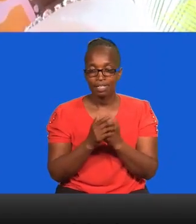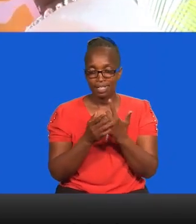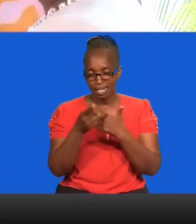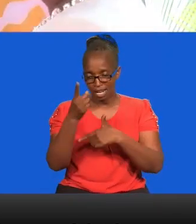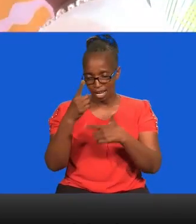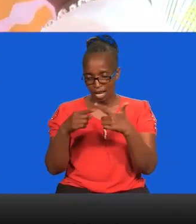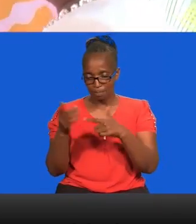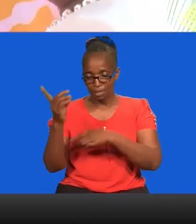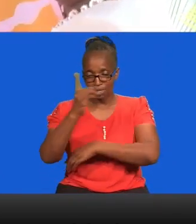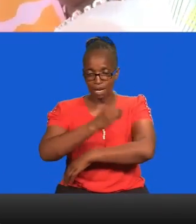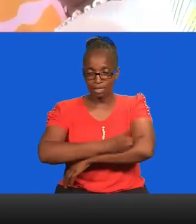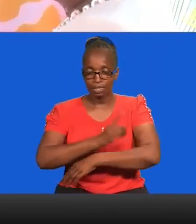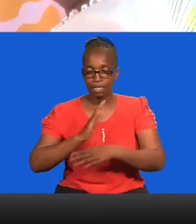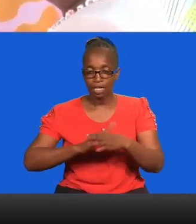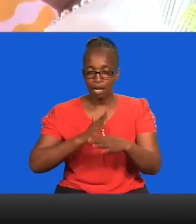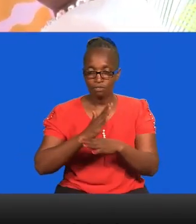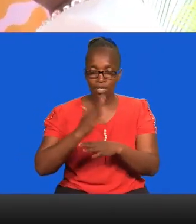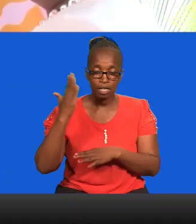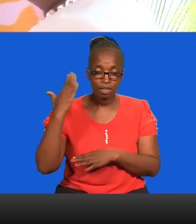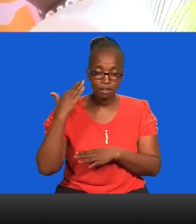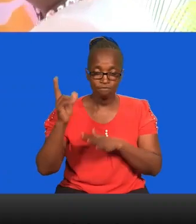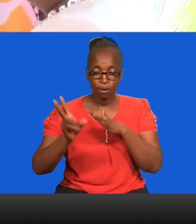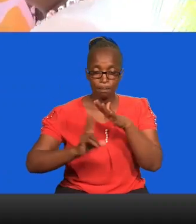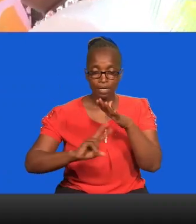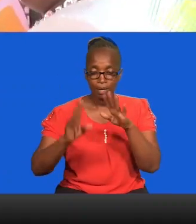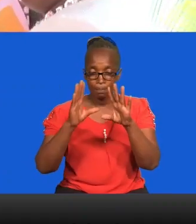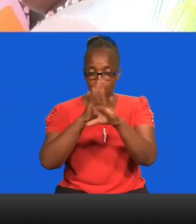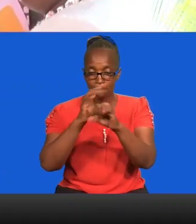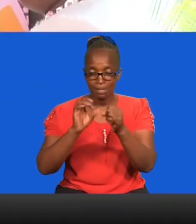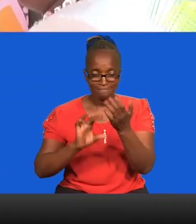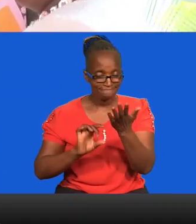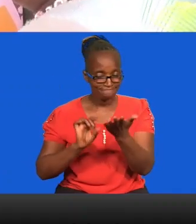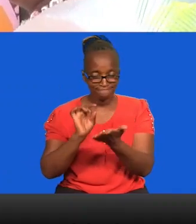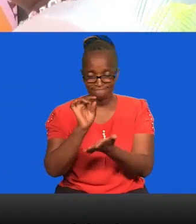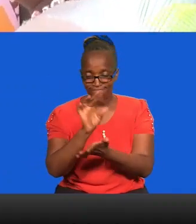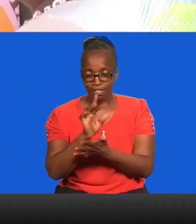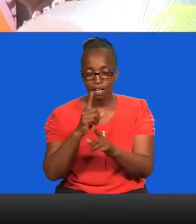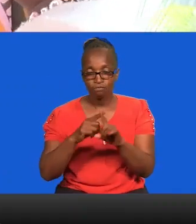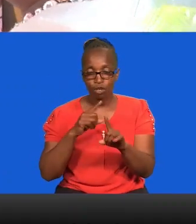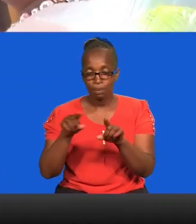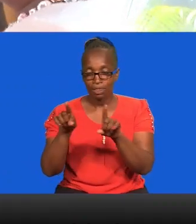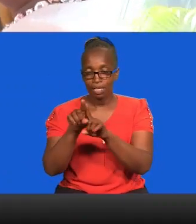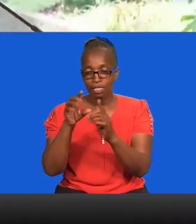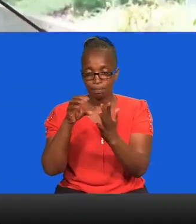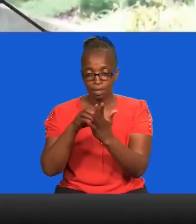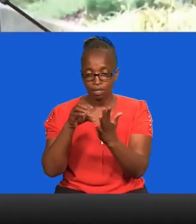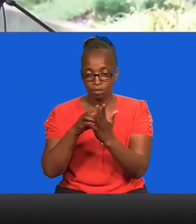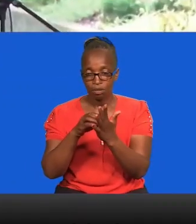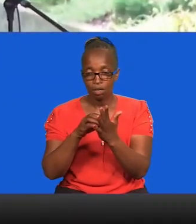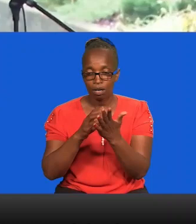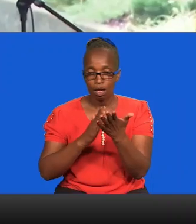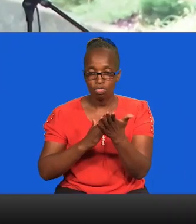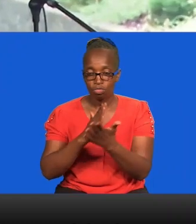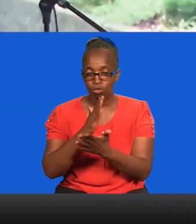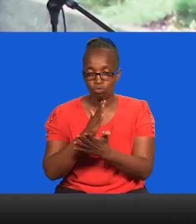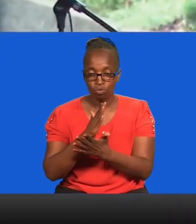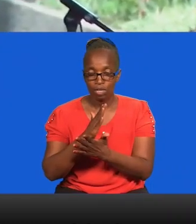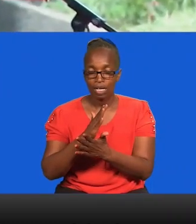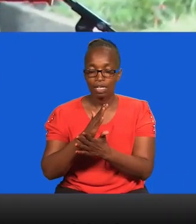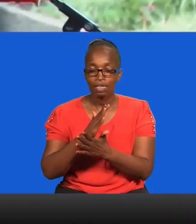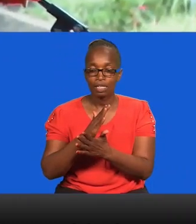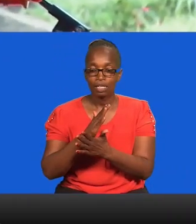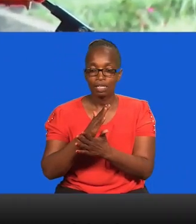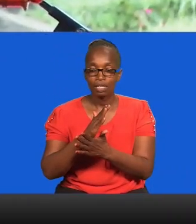Hili linajia baada aliyekuwa naibu rais Rigathi Gachagua kubanduliwa kutoka wadhifa huo na bunge la kitaifa pamoja na ile ya